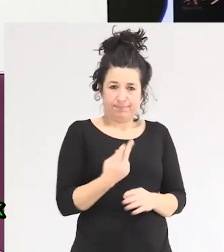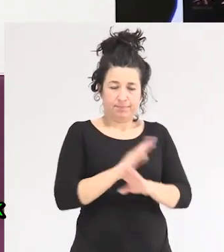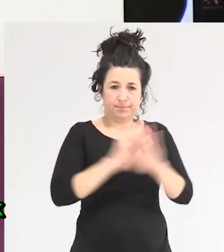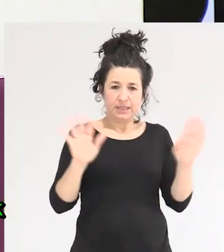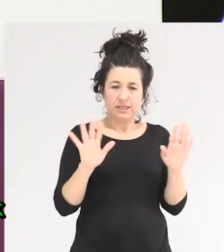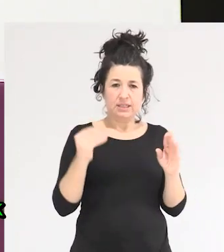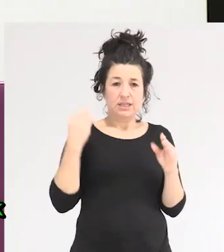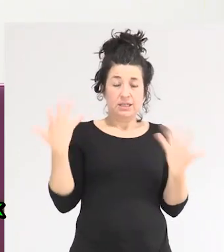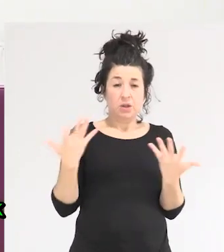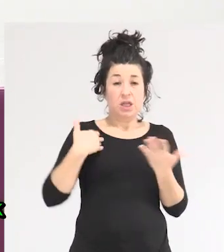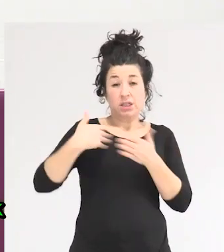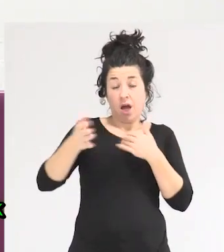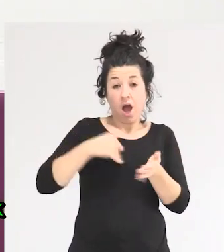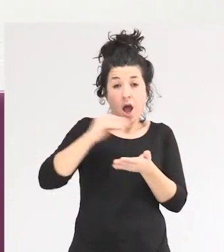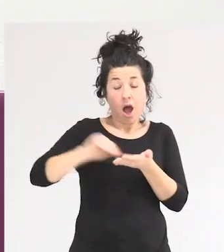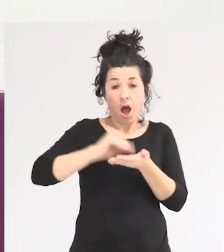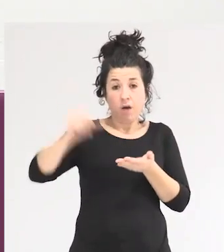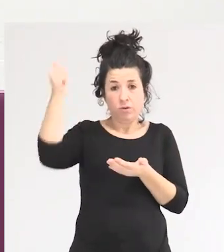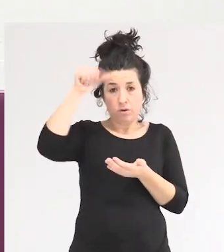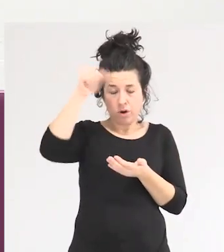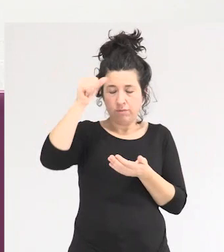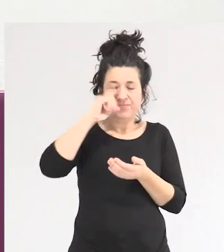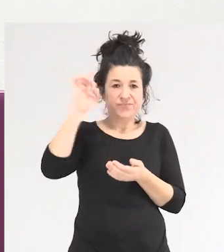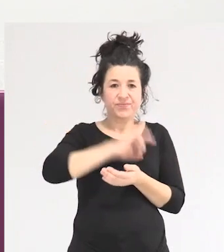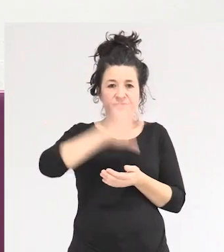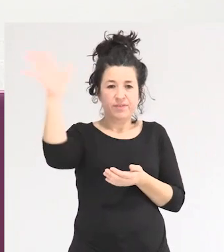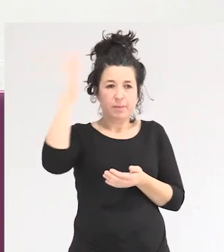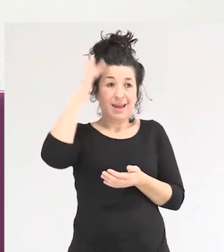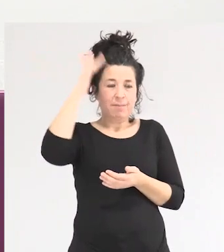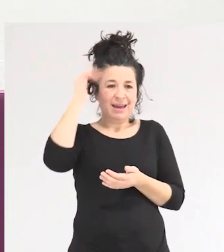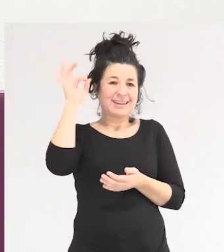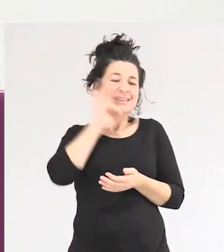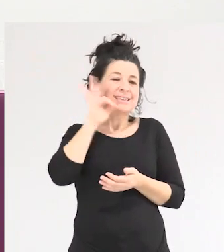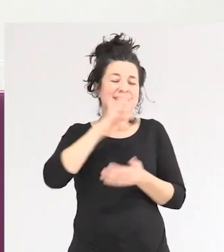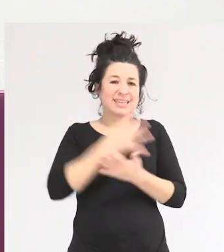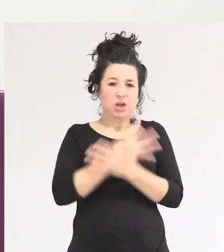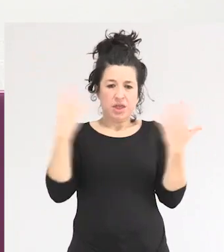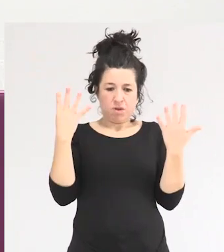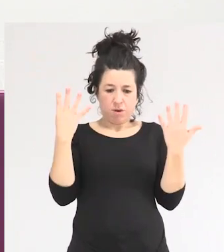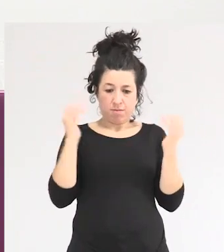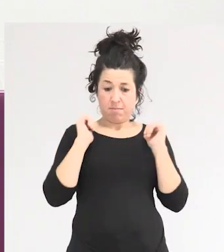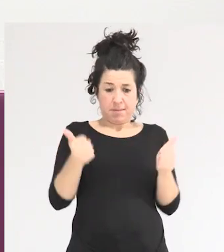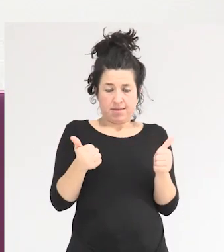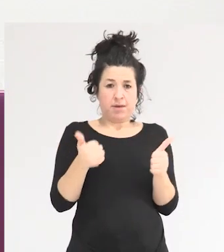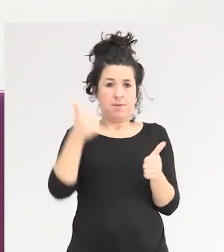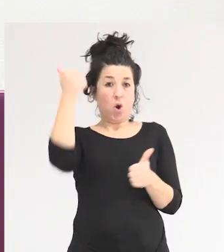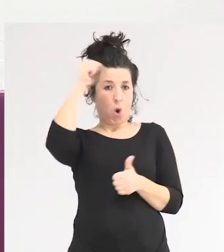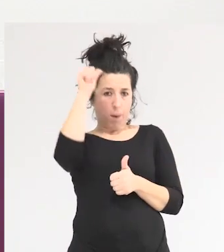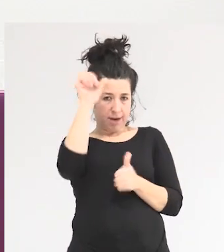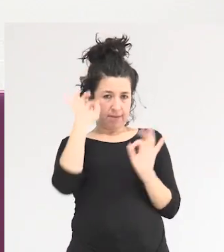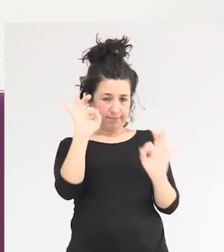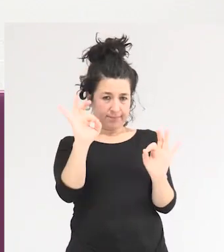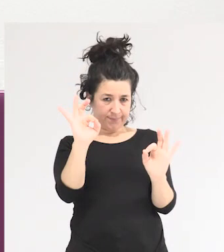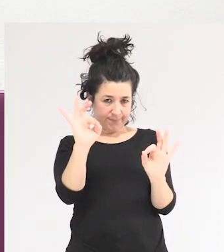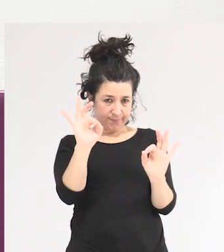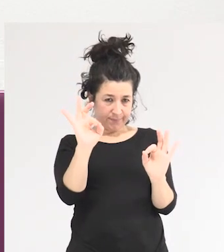Hawthorne honek flipatu egin zuen, ez? Imaginatu, 19. mendearen hasierako gizon bat, aita